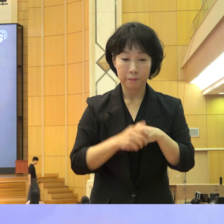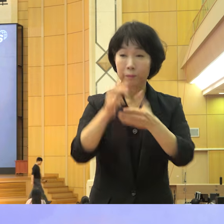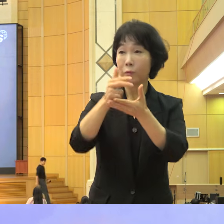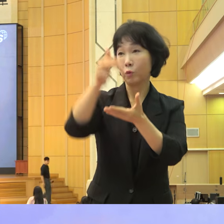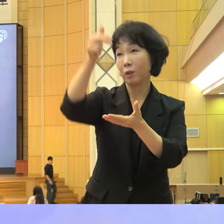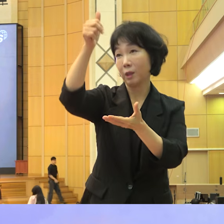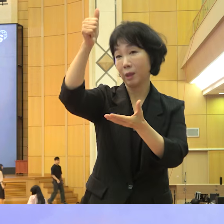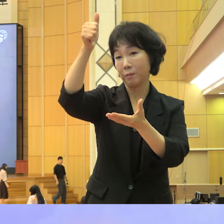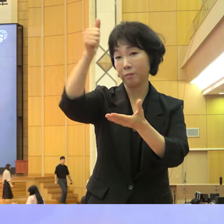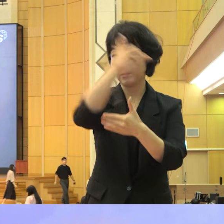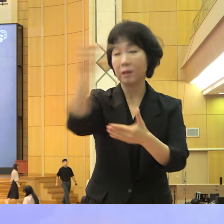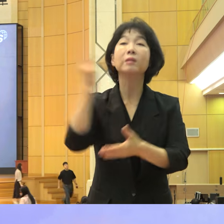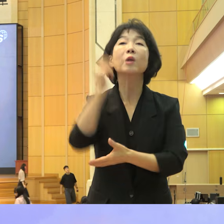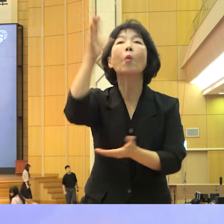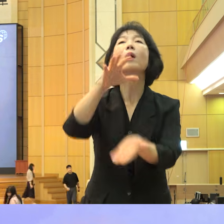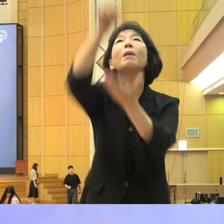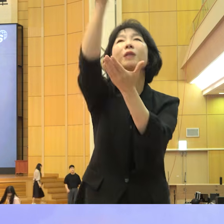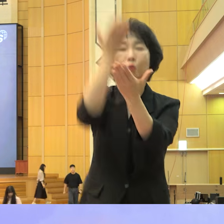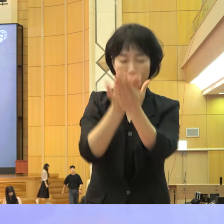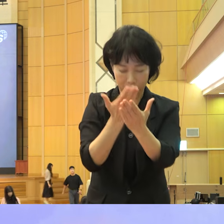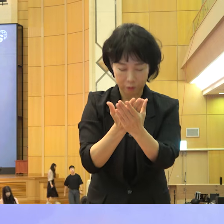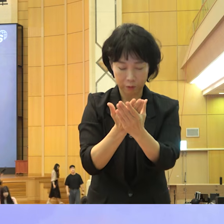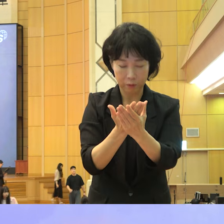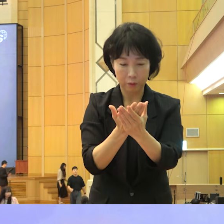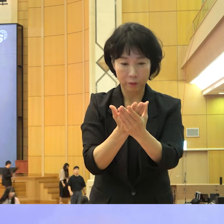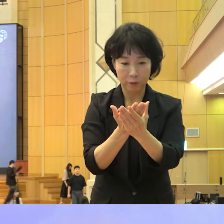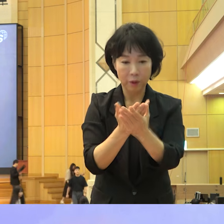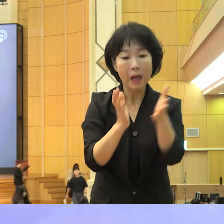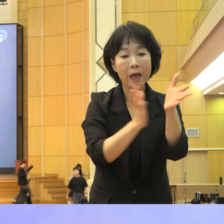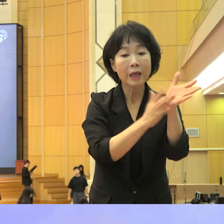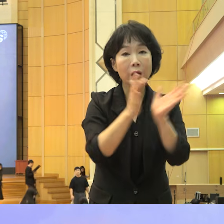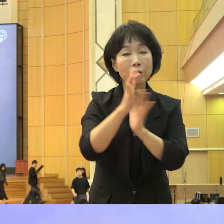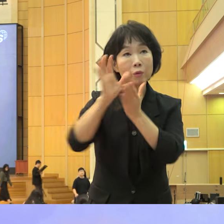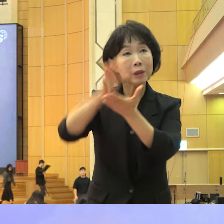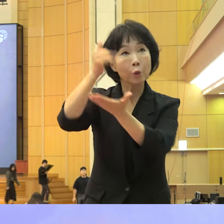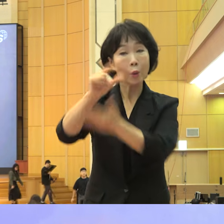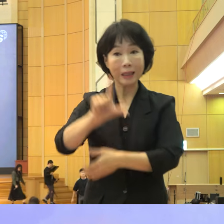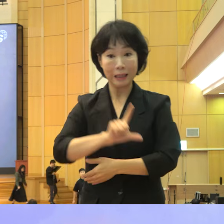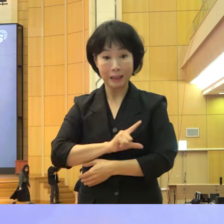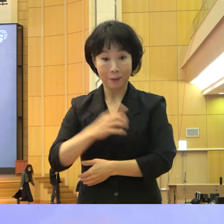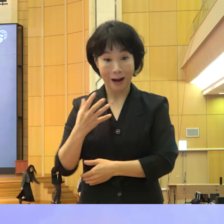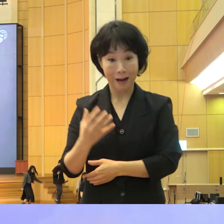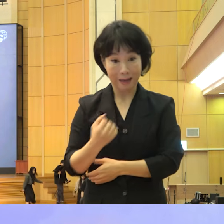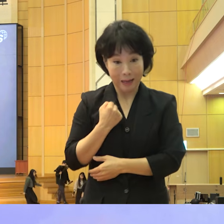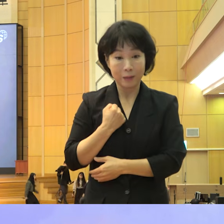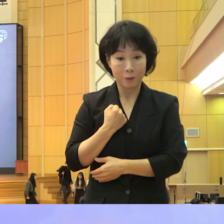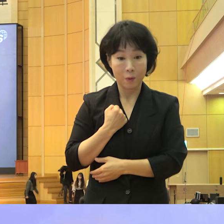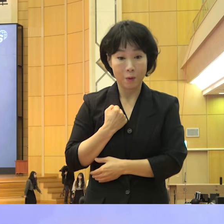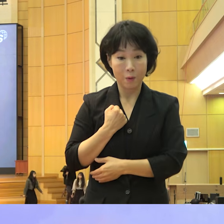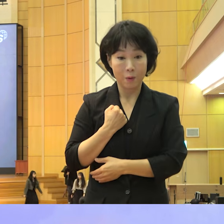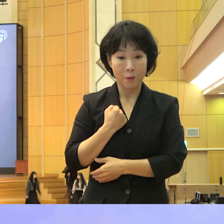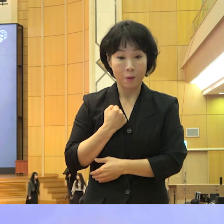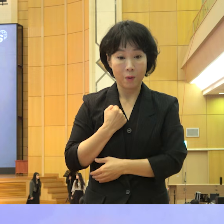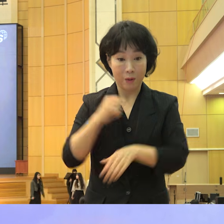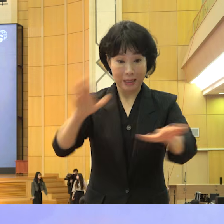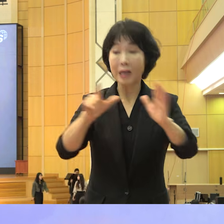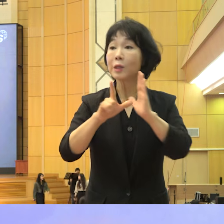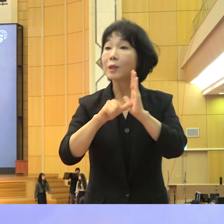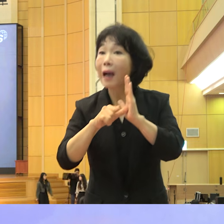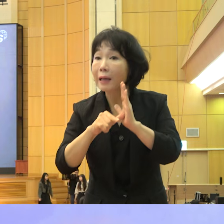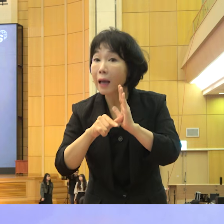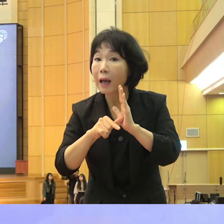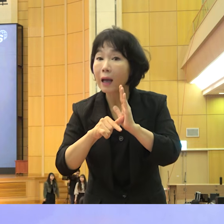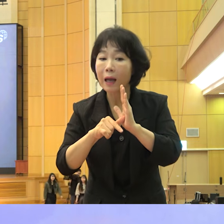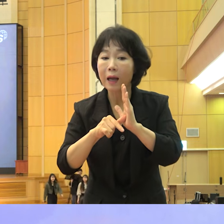주님 크신 영광 받으옵소서. 예수 그리스도의 이름으로 구하옵나이다. 이 시간